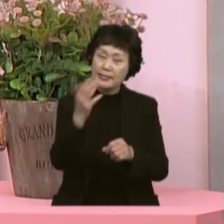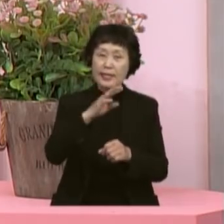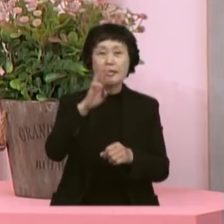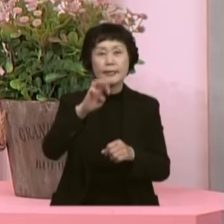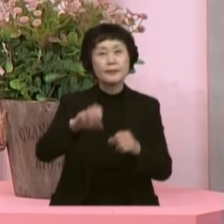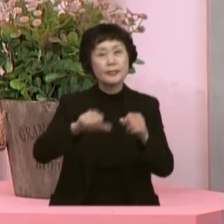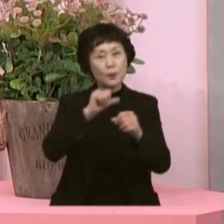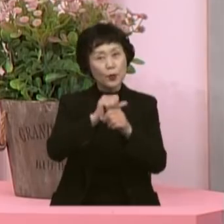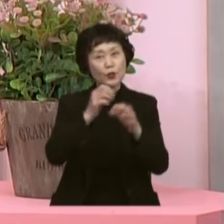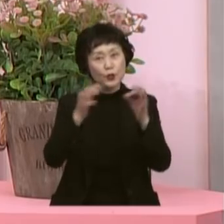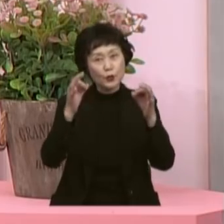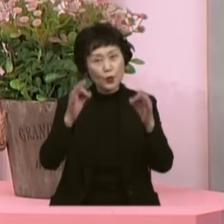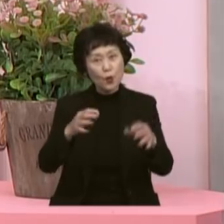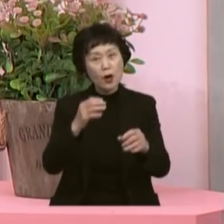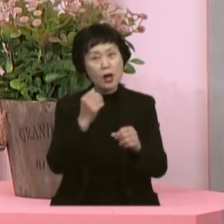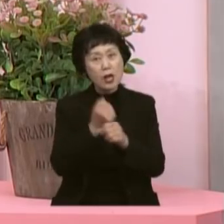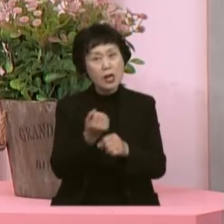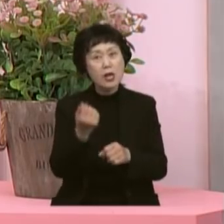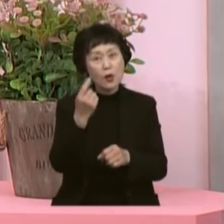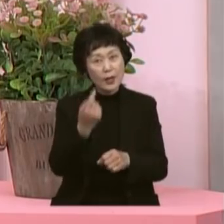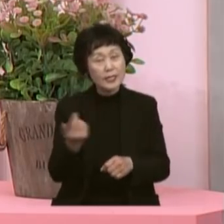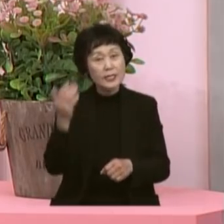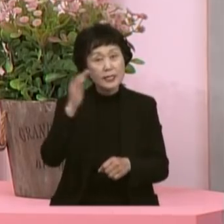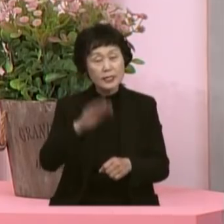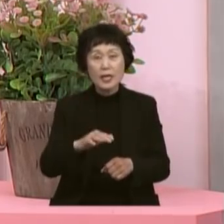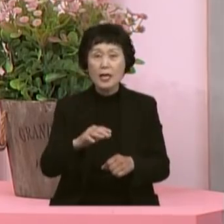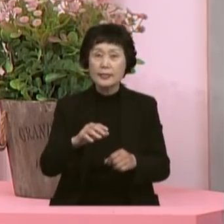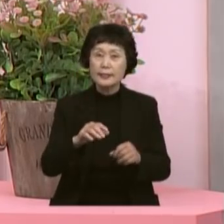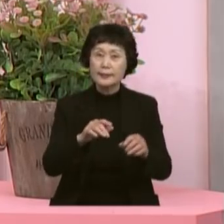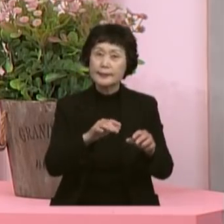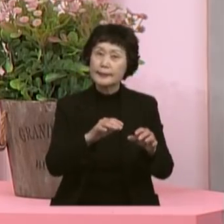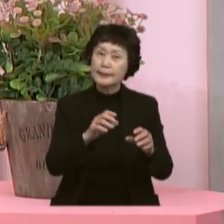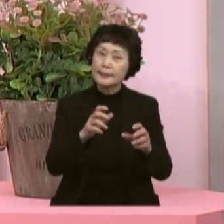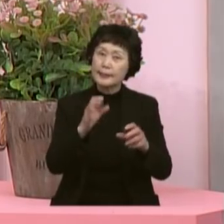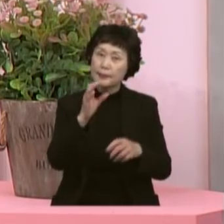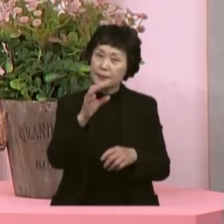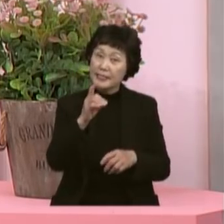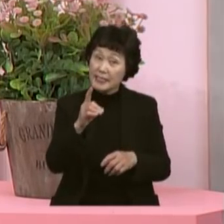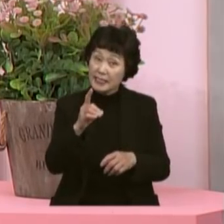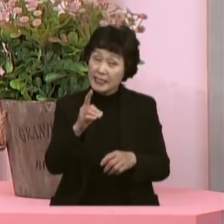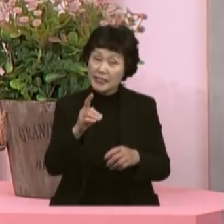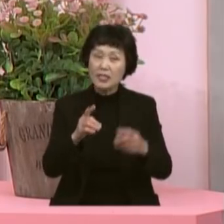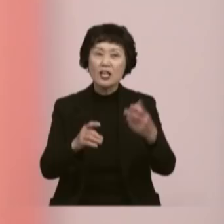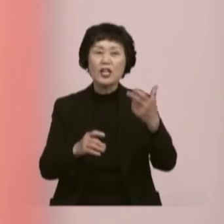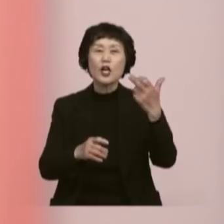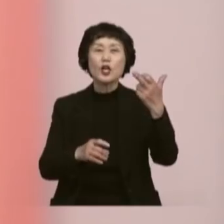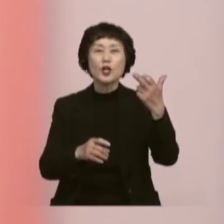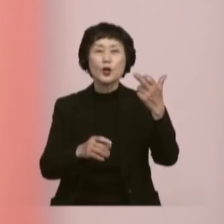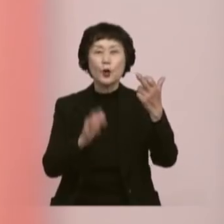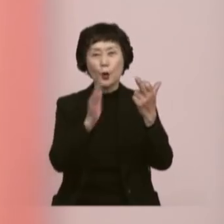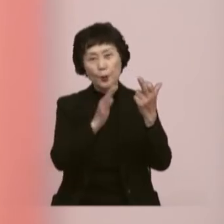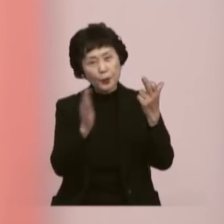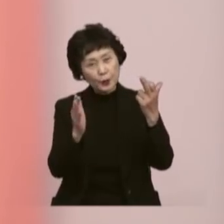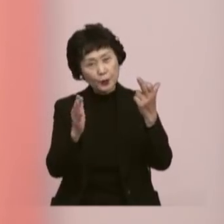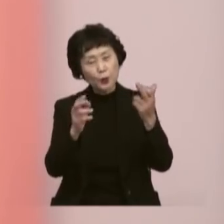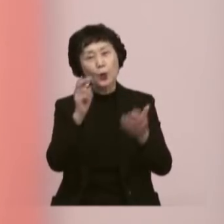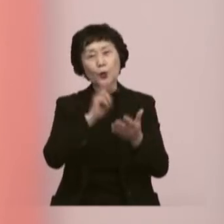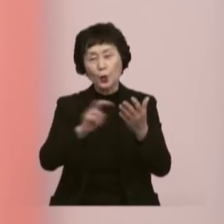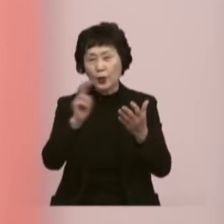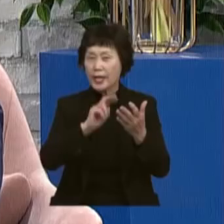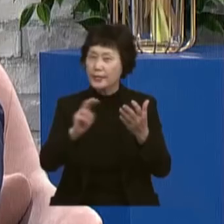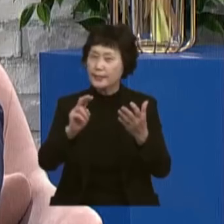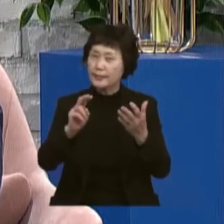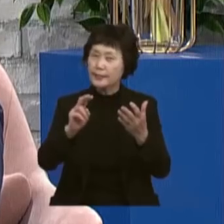35년 동안. 네. 그러다 보니까 한 음반은 17가지. 네. 노래는 한 200곡 된 것